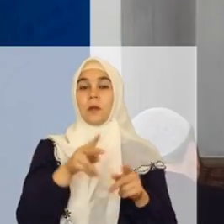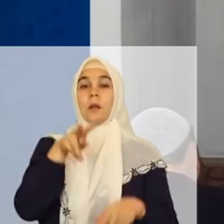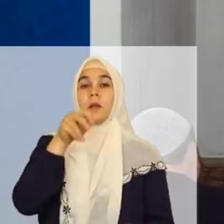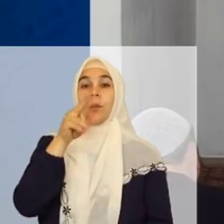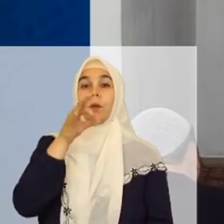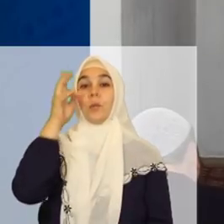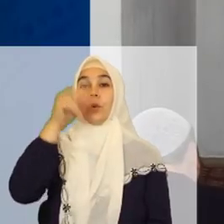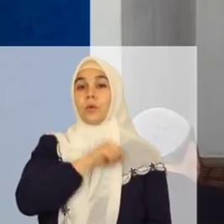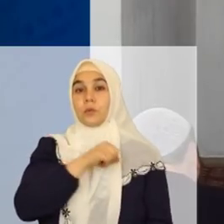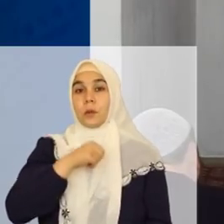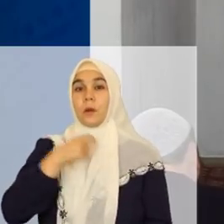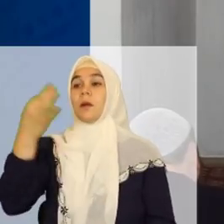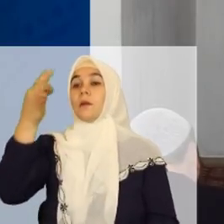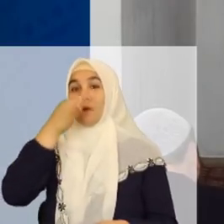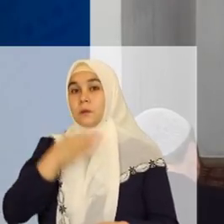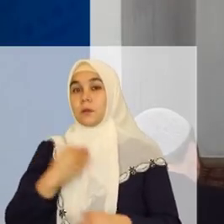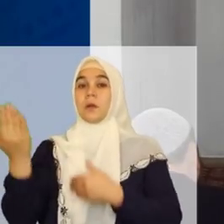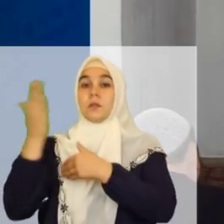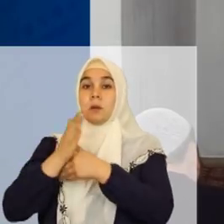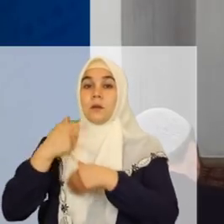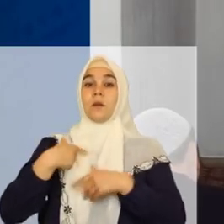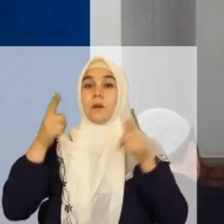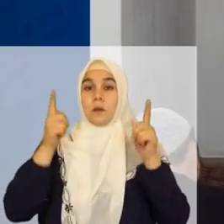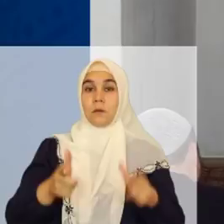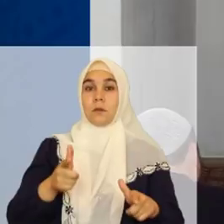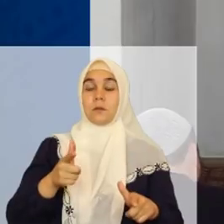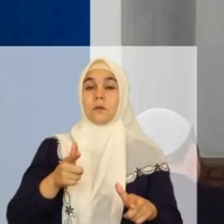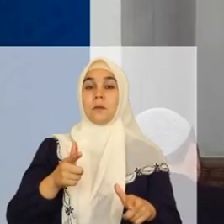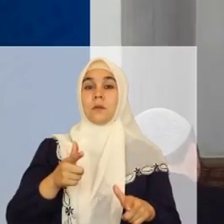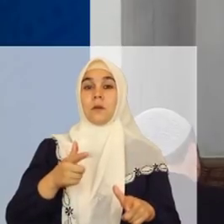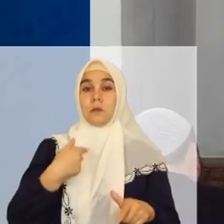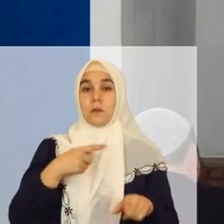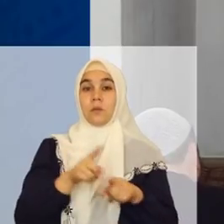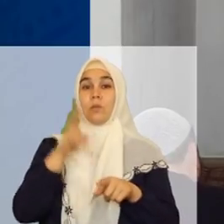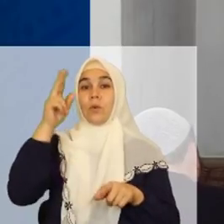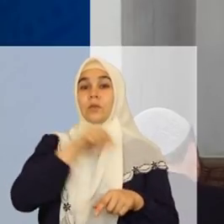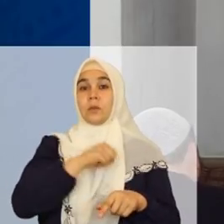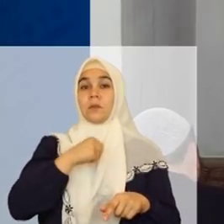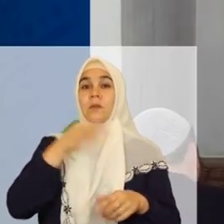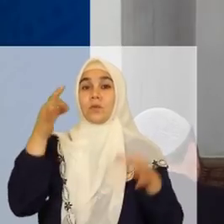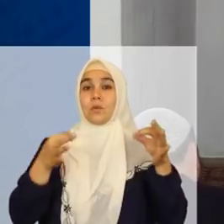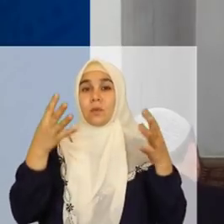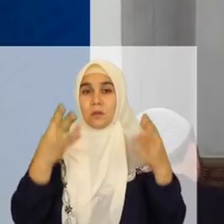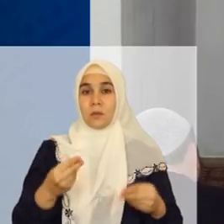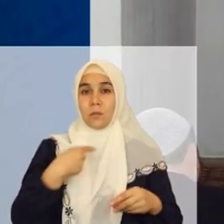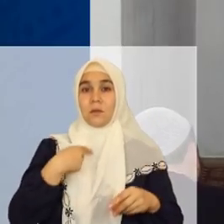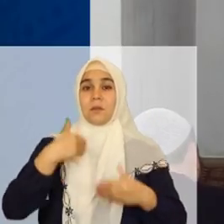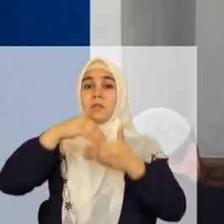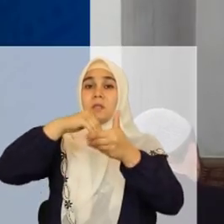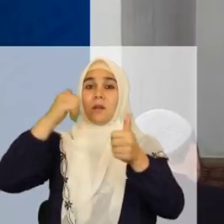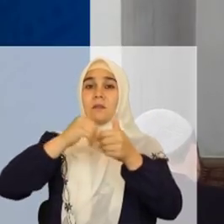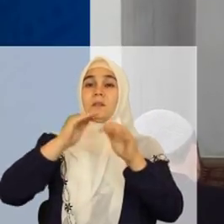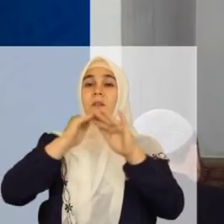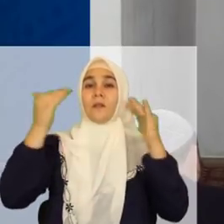labbayka Allohning menga bo'lgan chaqirig'iga meni javobim. Xuddi Alloh taolo qiyomat paytida meni